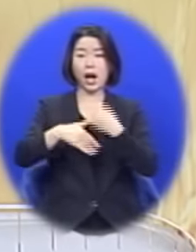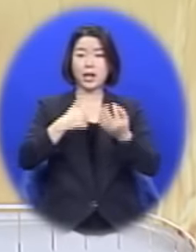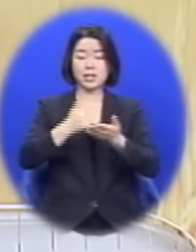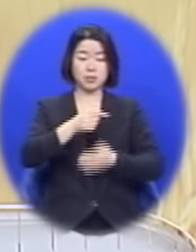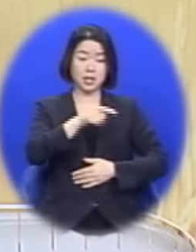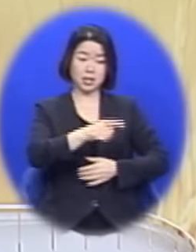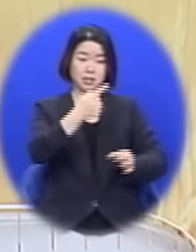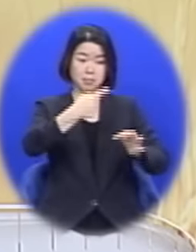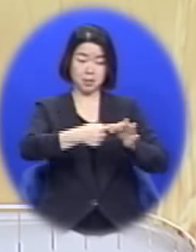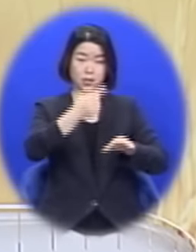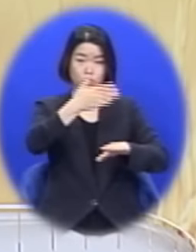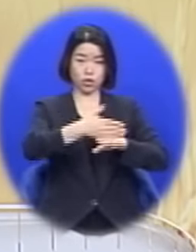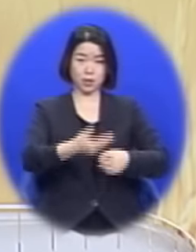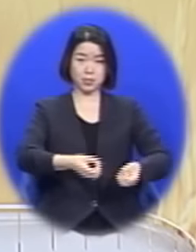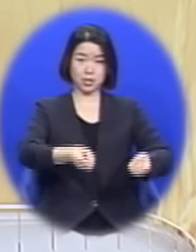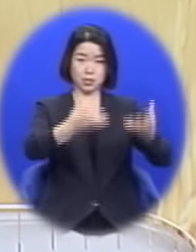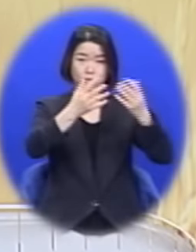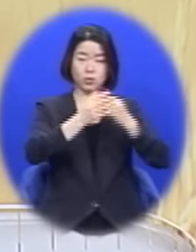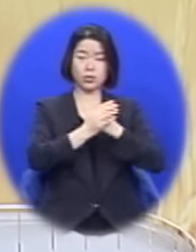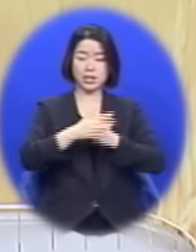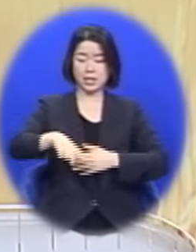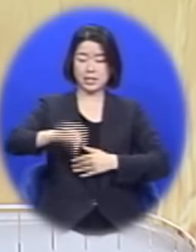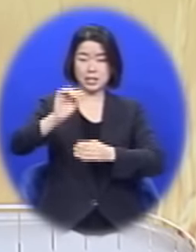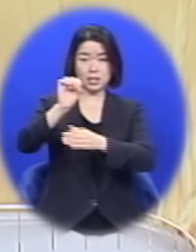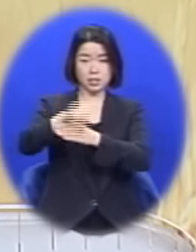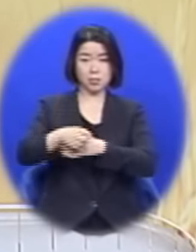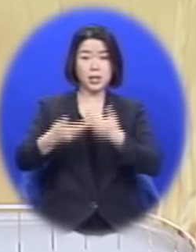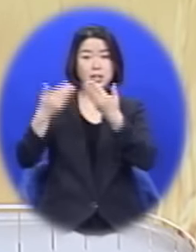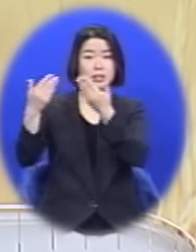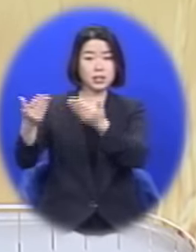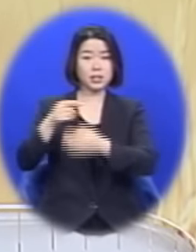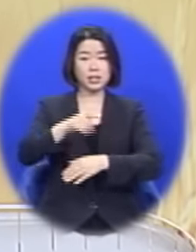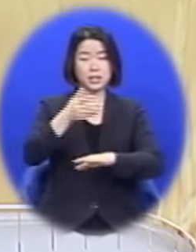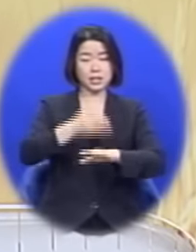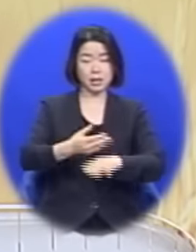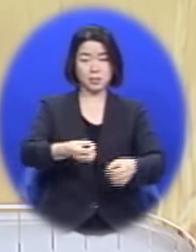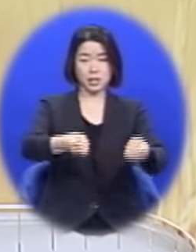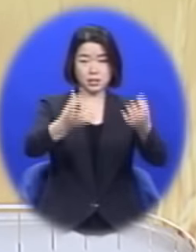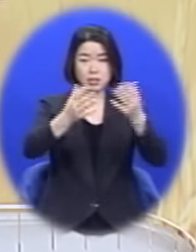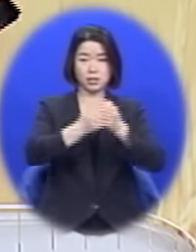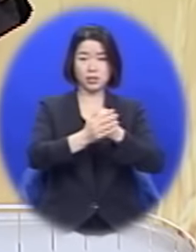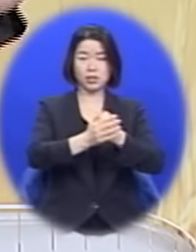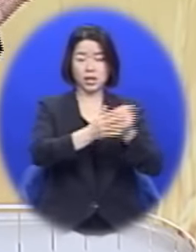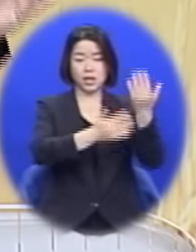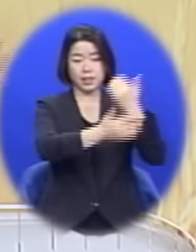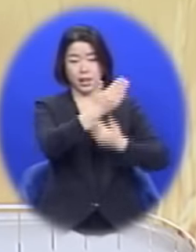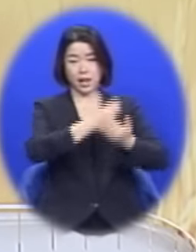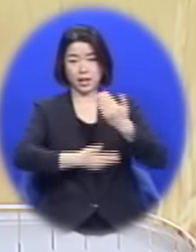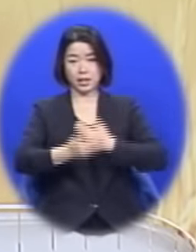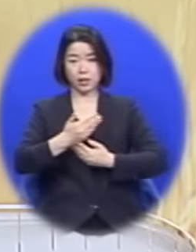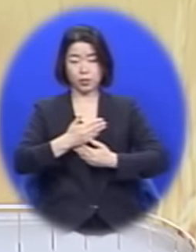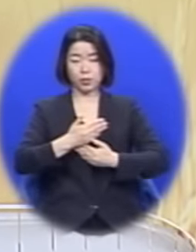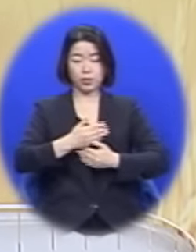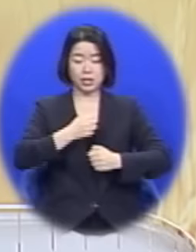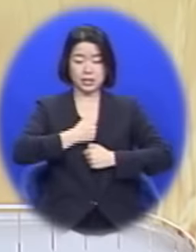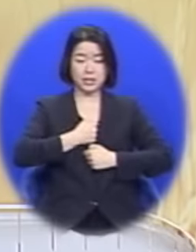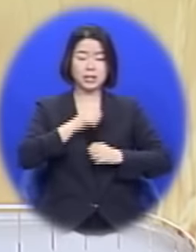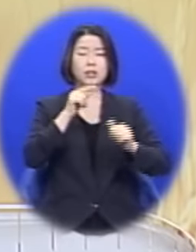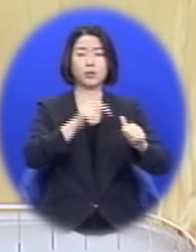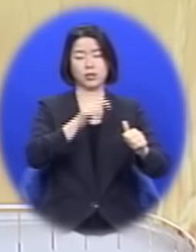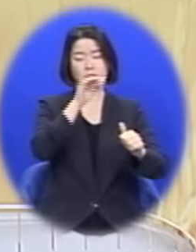맥주 감사주의를 첫 열매 드리는 이 감사절을 대대로 지키라고 하신 거예요.